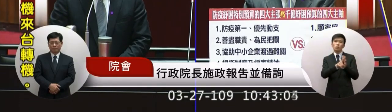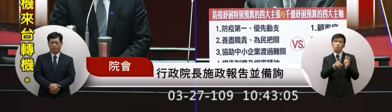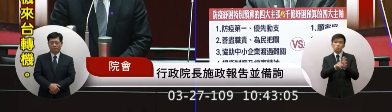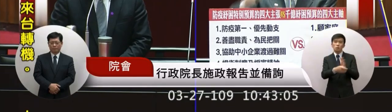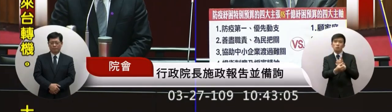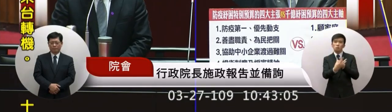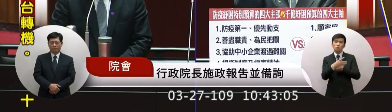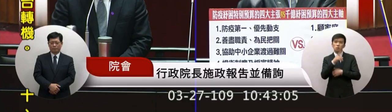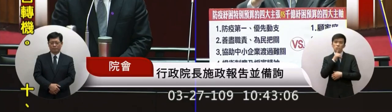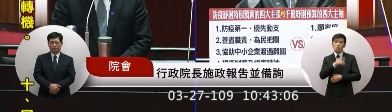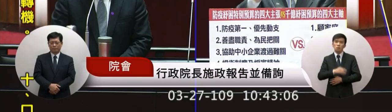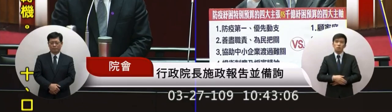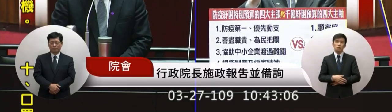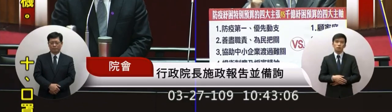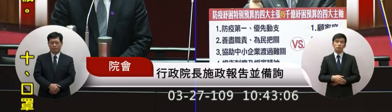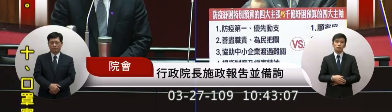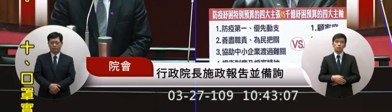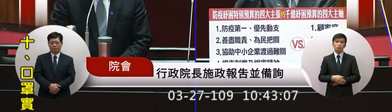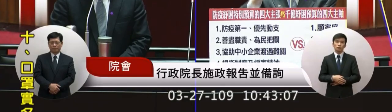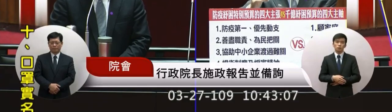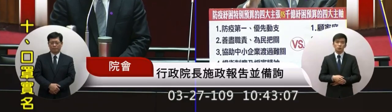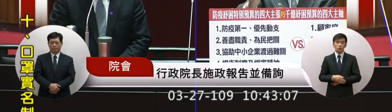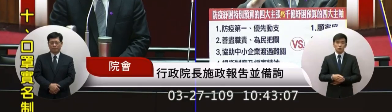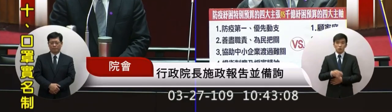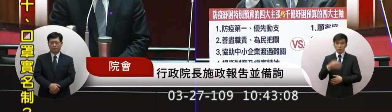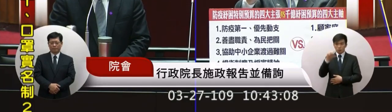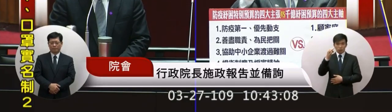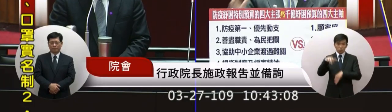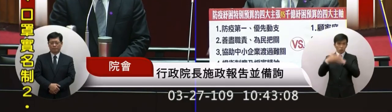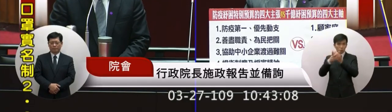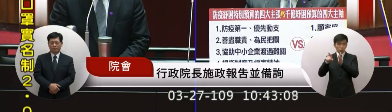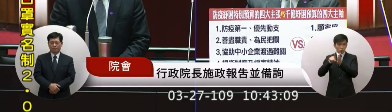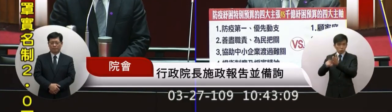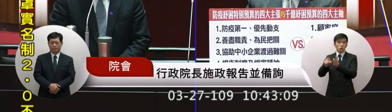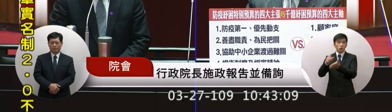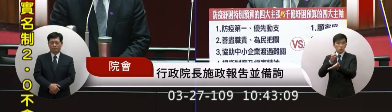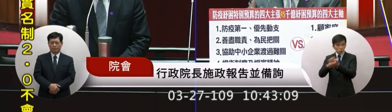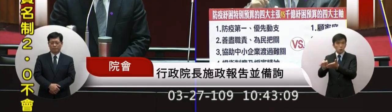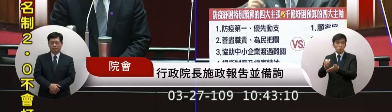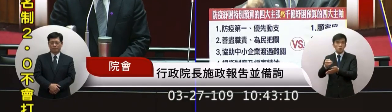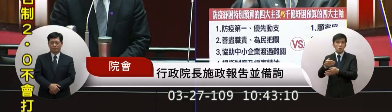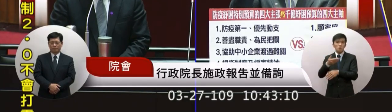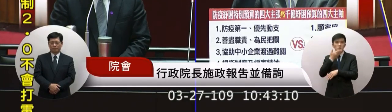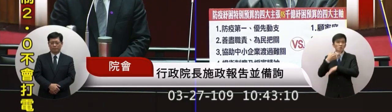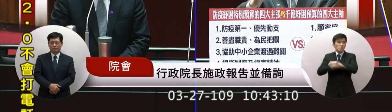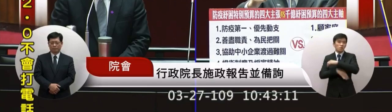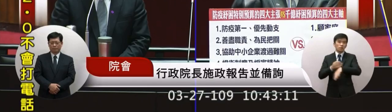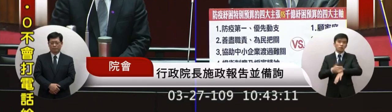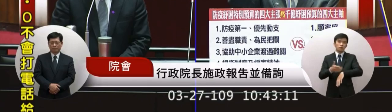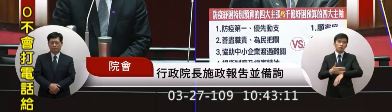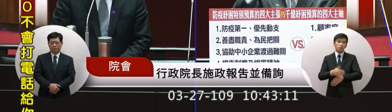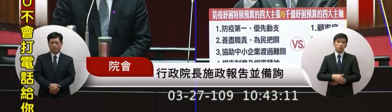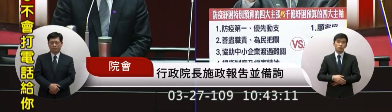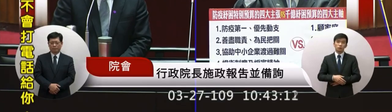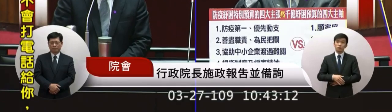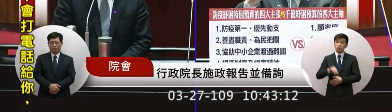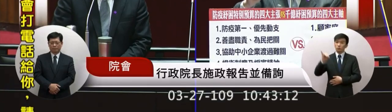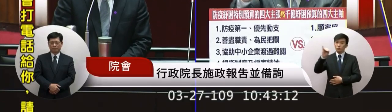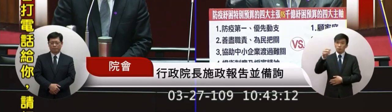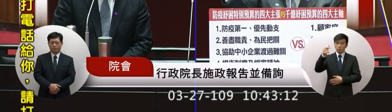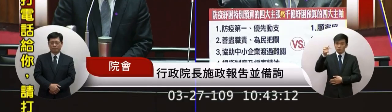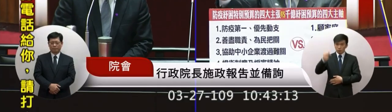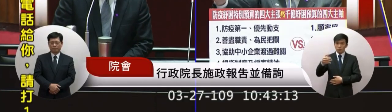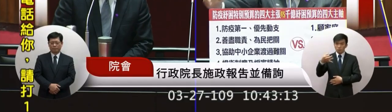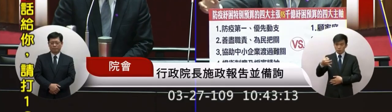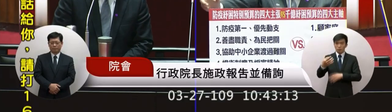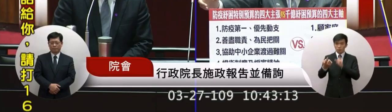讲，绝对专看专用，绝对无留用，提阿弟啊，所以。一千亿，